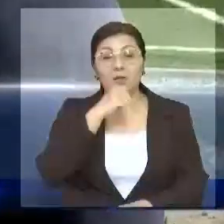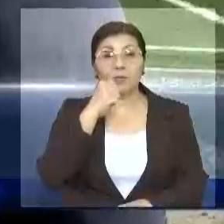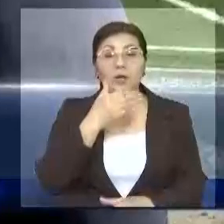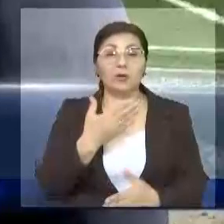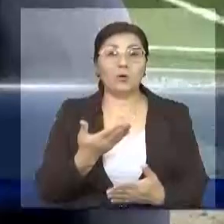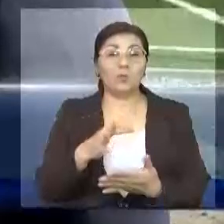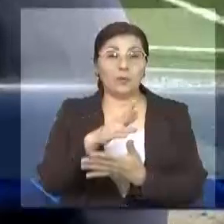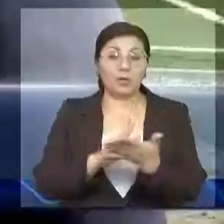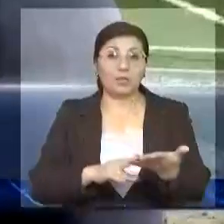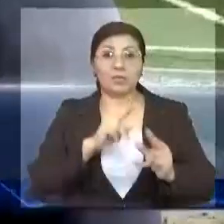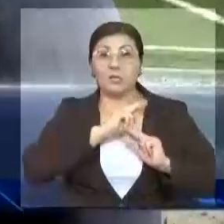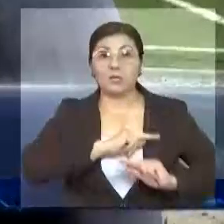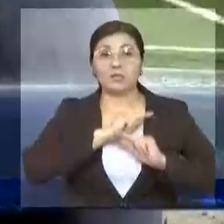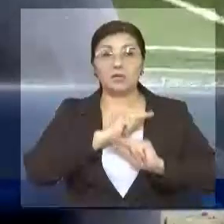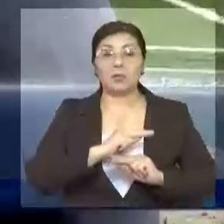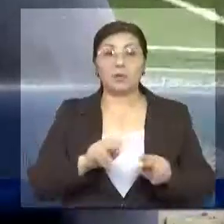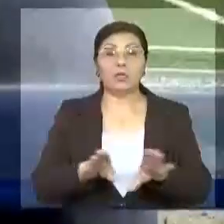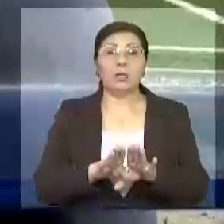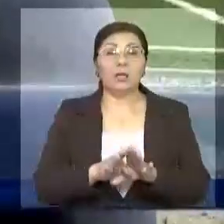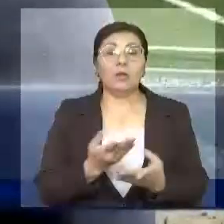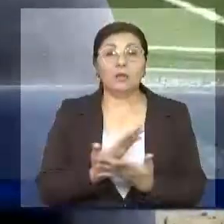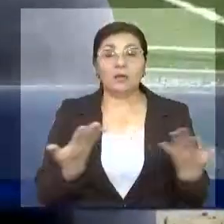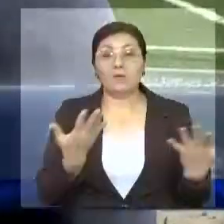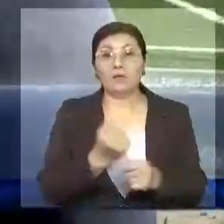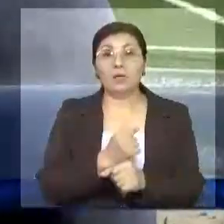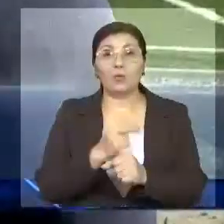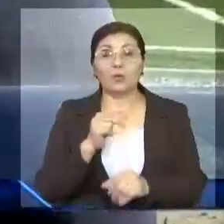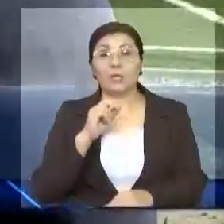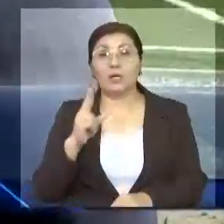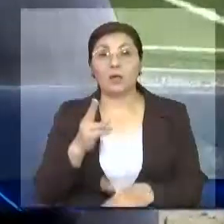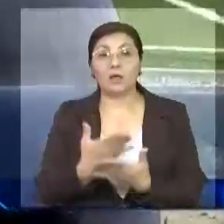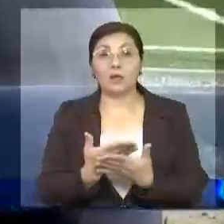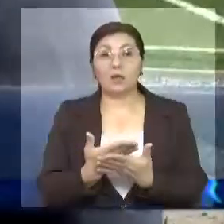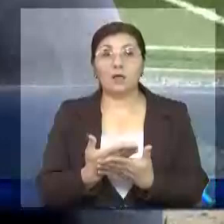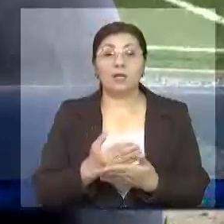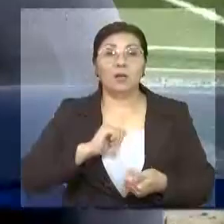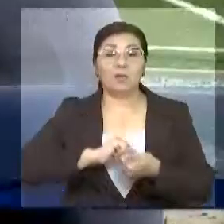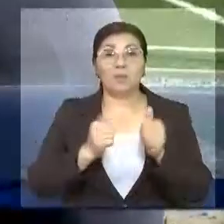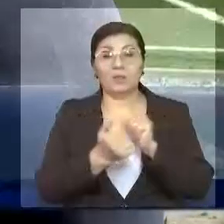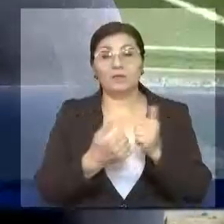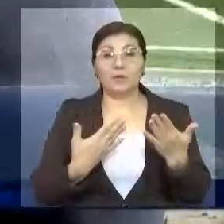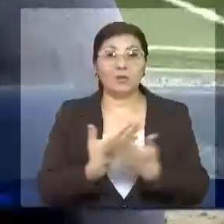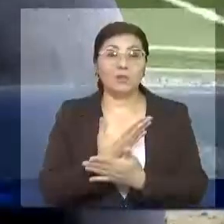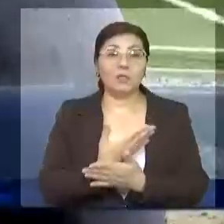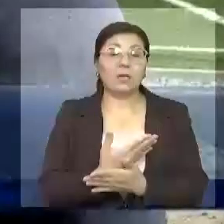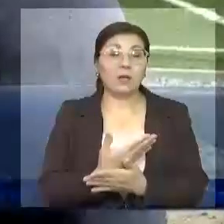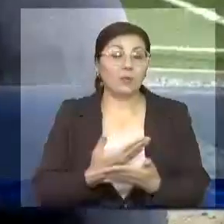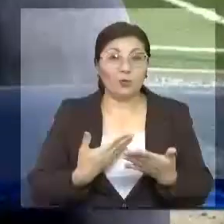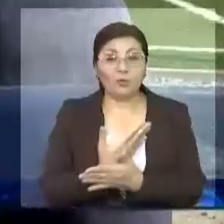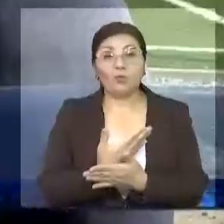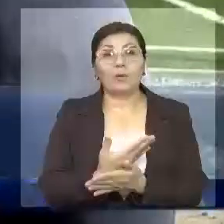продолжаются работы это такие виды работы как прокладка Ново беговой